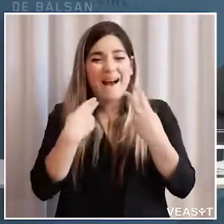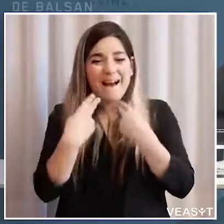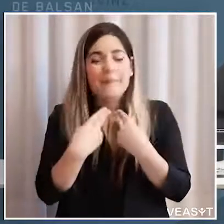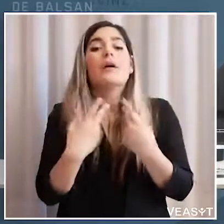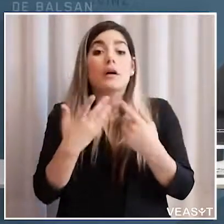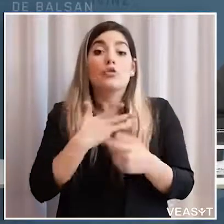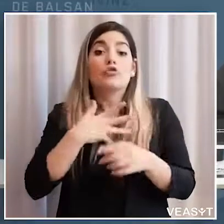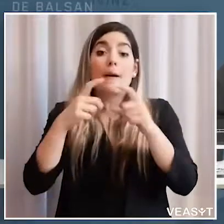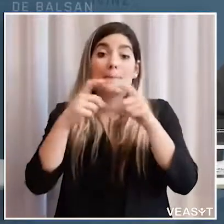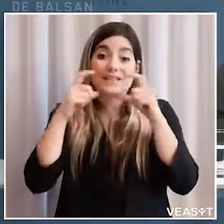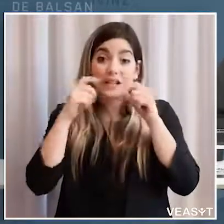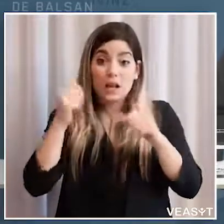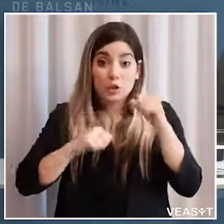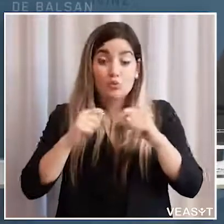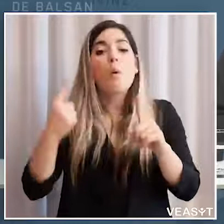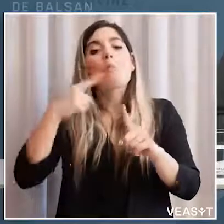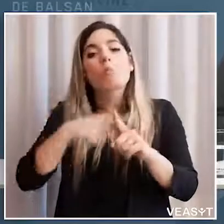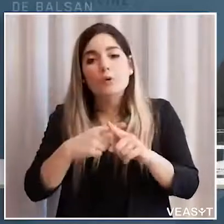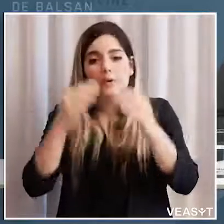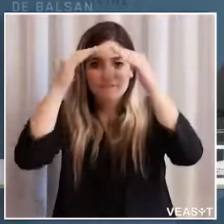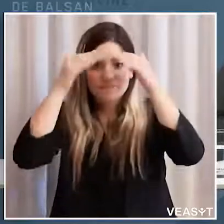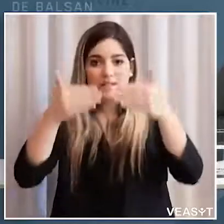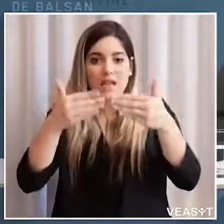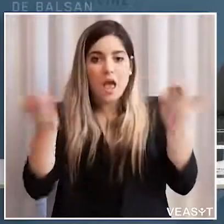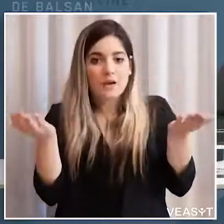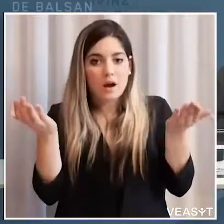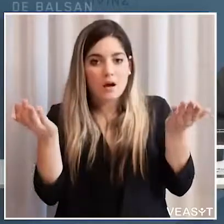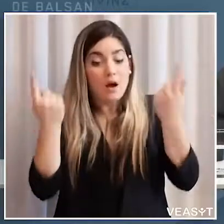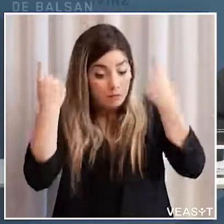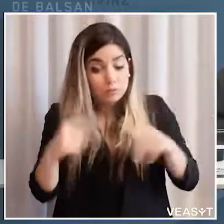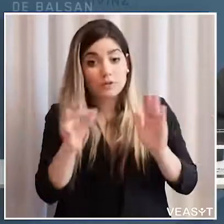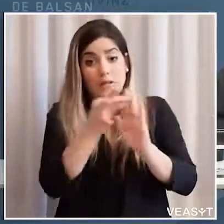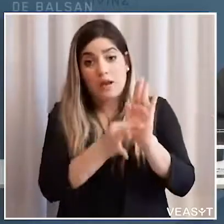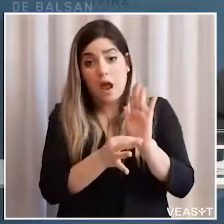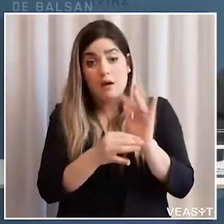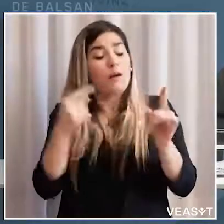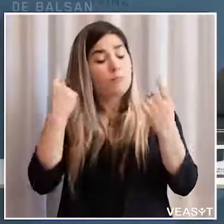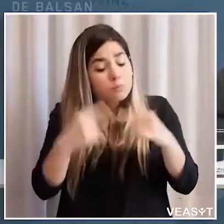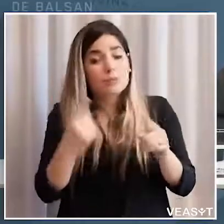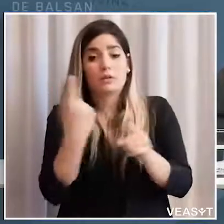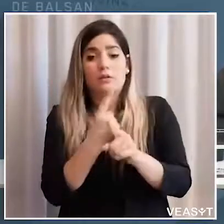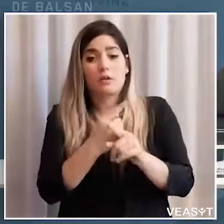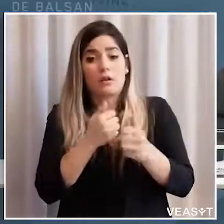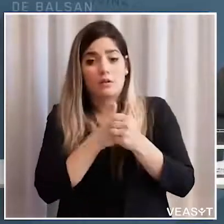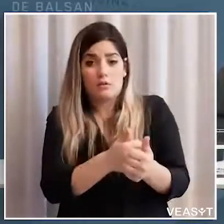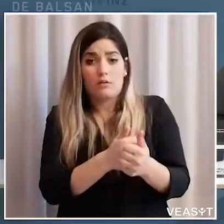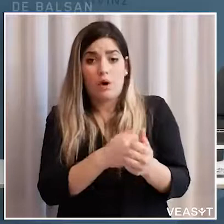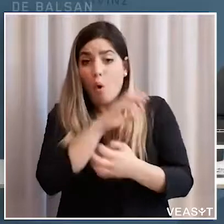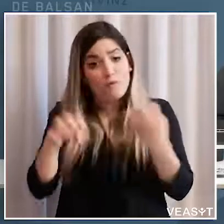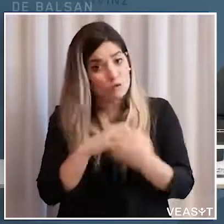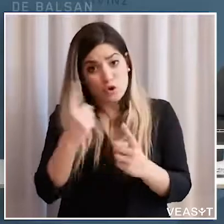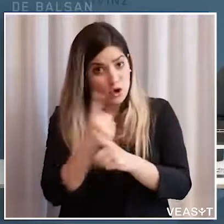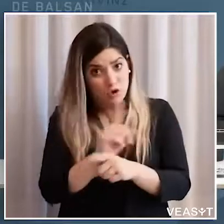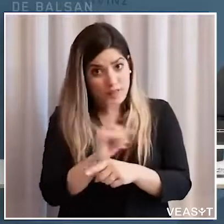alla maschera ideologica c'è anche bisogno della visiera ecco questi sono le regole e queste vanno a savate e non va